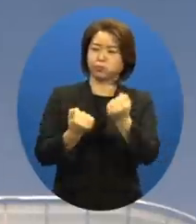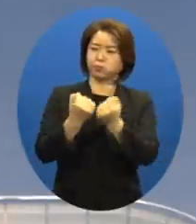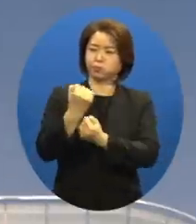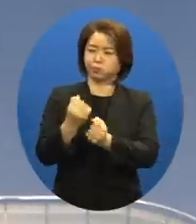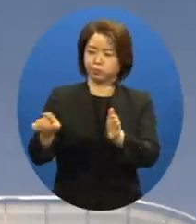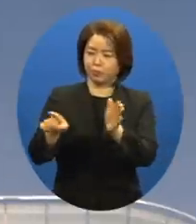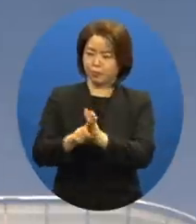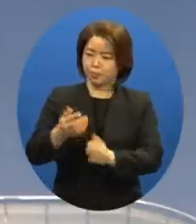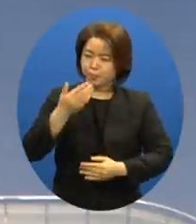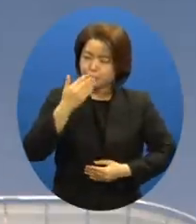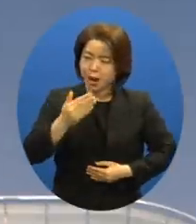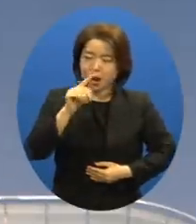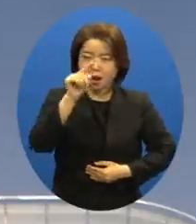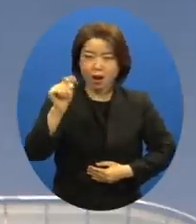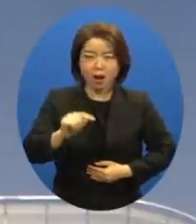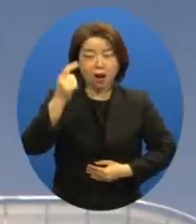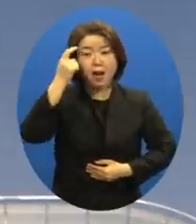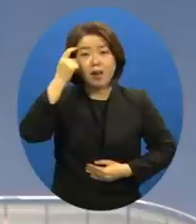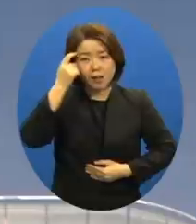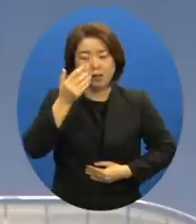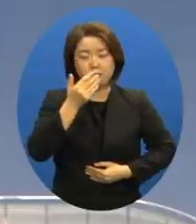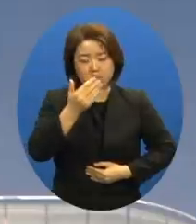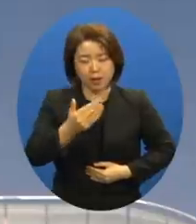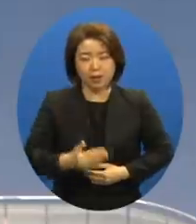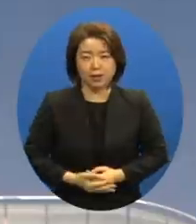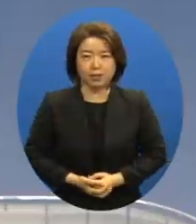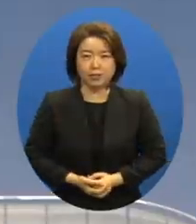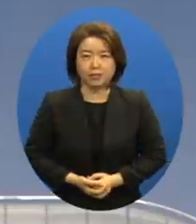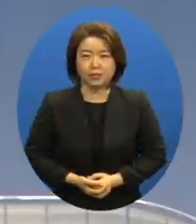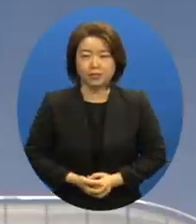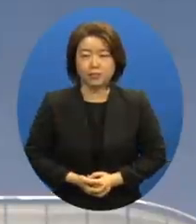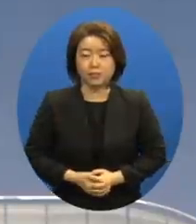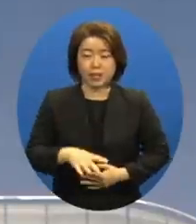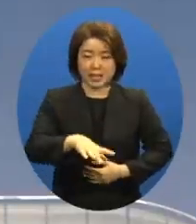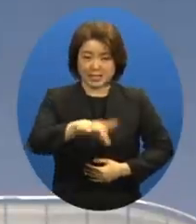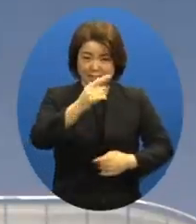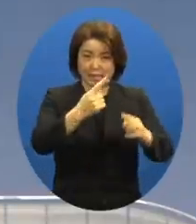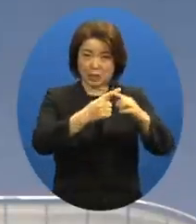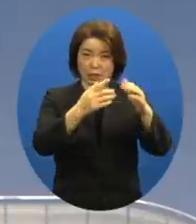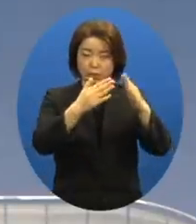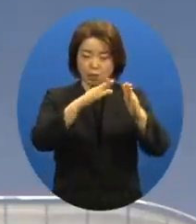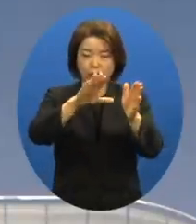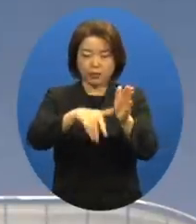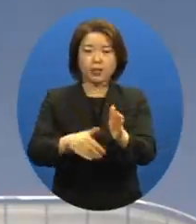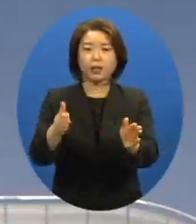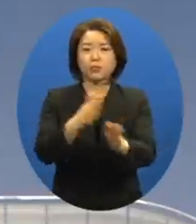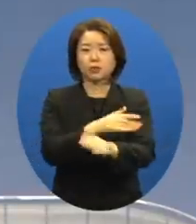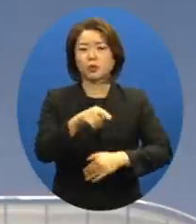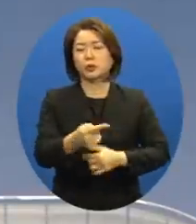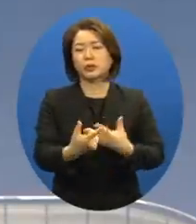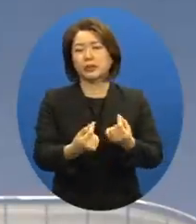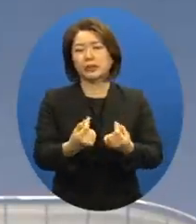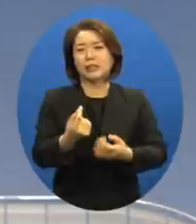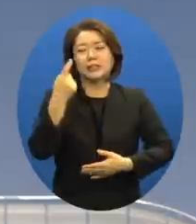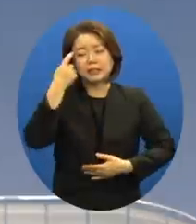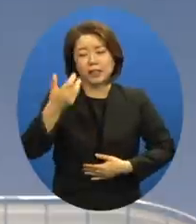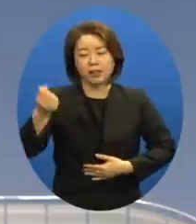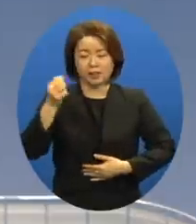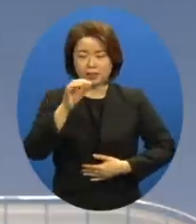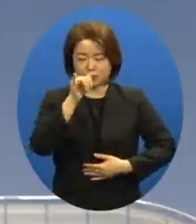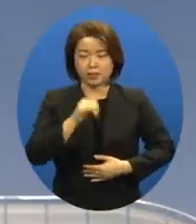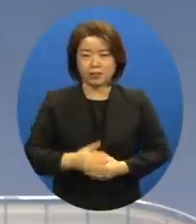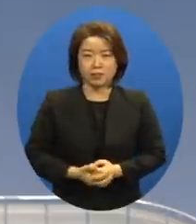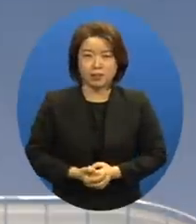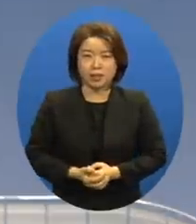있겠는가 그런 생각할 수 있겠지요 초대교회 때부터 벌써 그런 생각하는 사람이 있었습니다